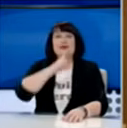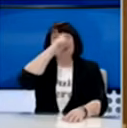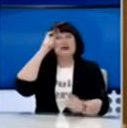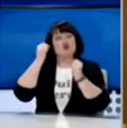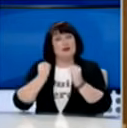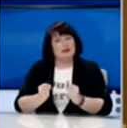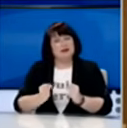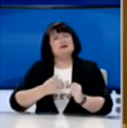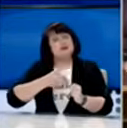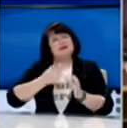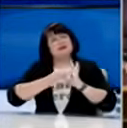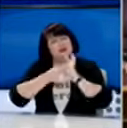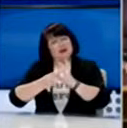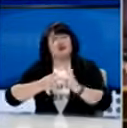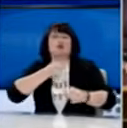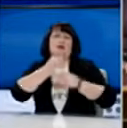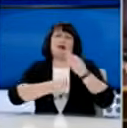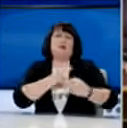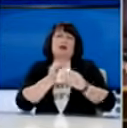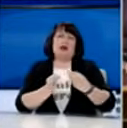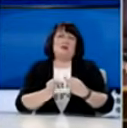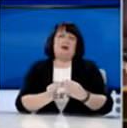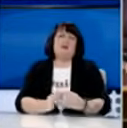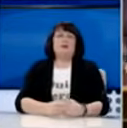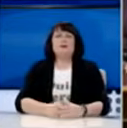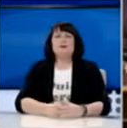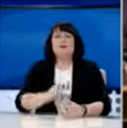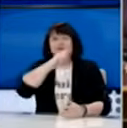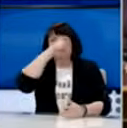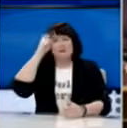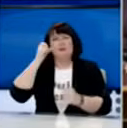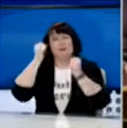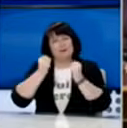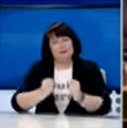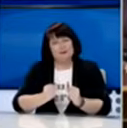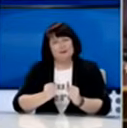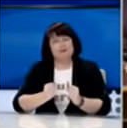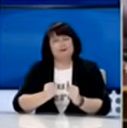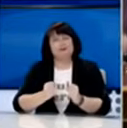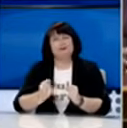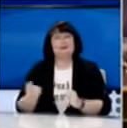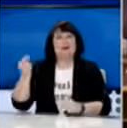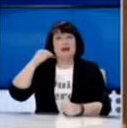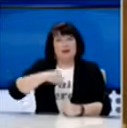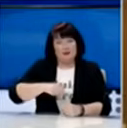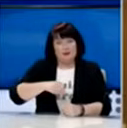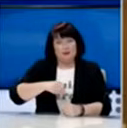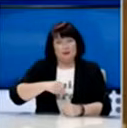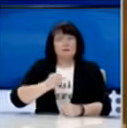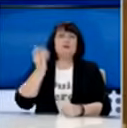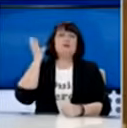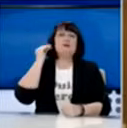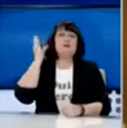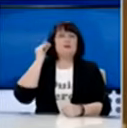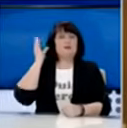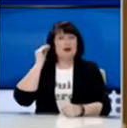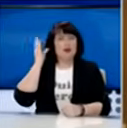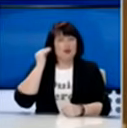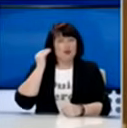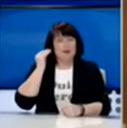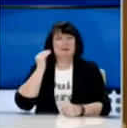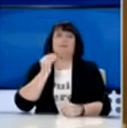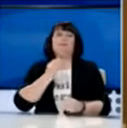δύσκολη θέση. Όσο και αν σας φέρνει σε δύσκολη θέση η παρουσία των ανθρώπων που σας ακούνε σήμερα